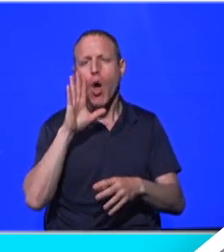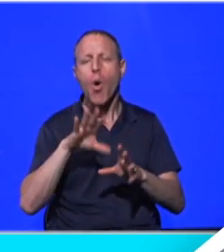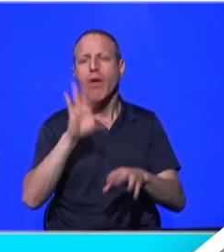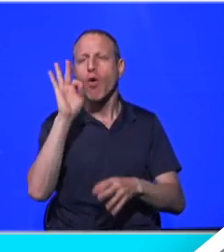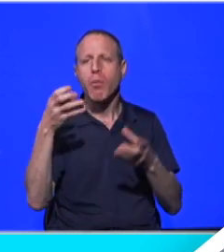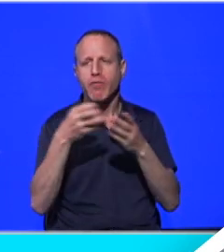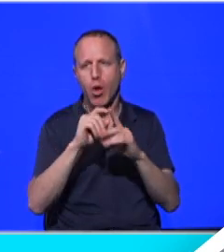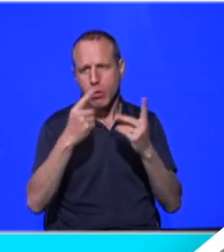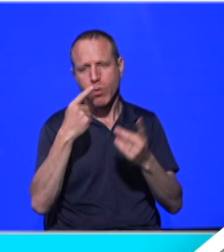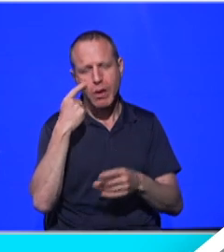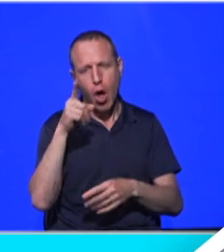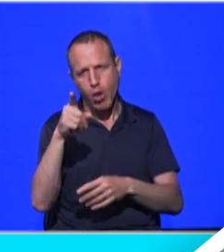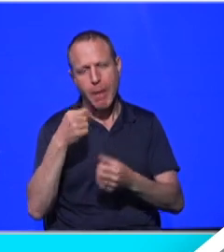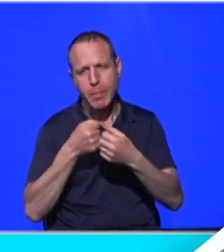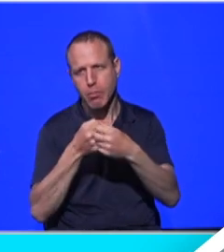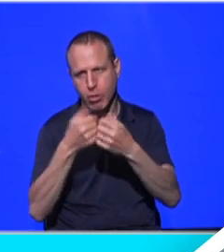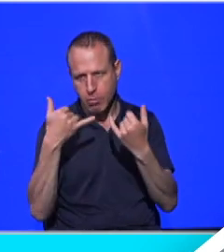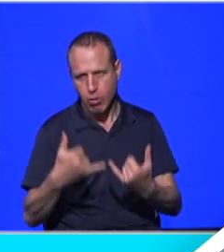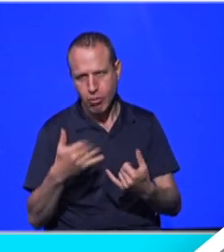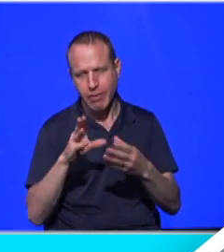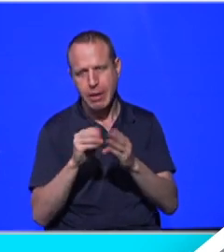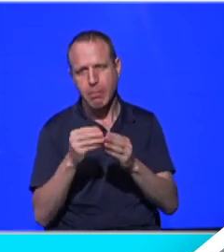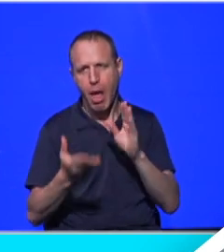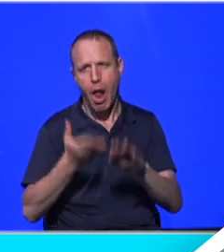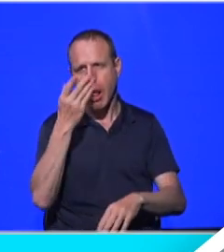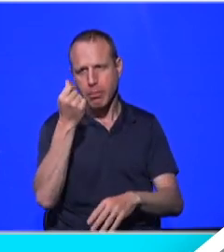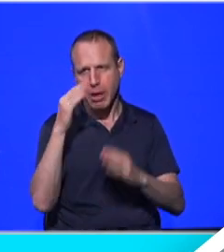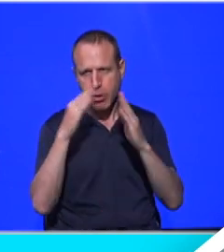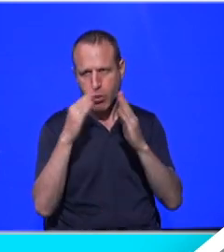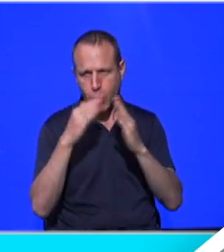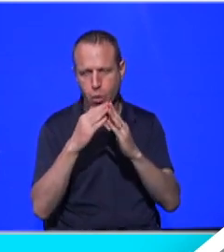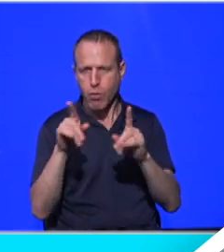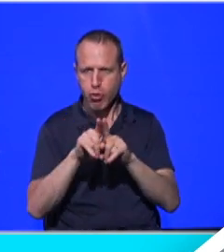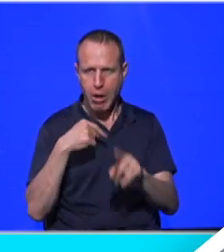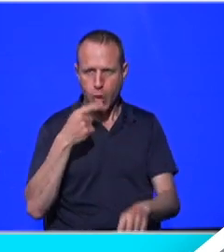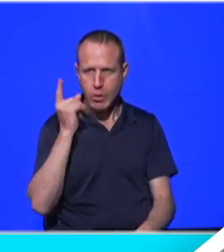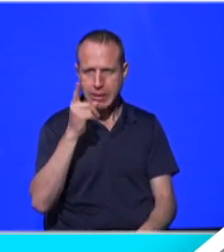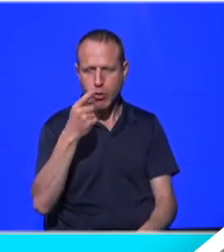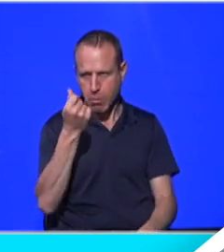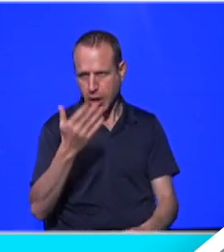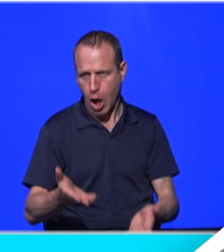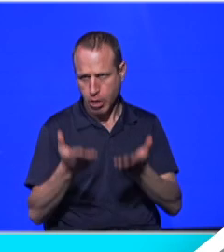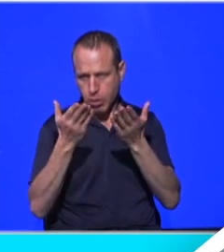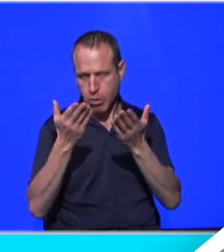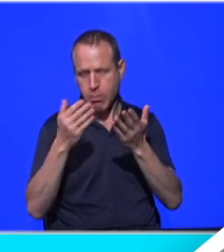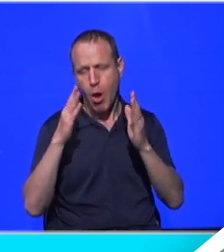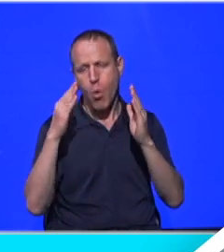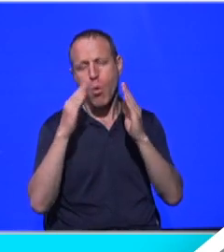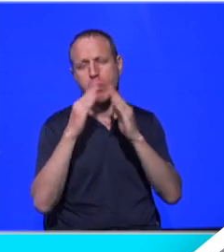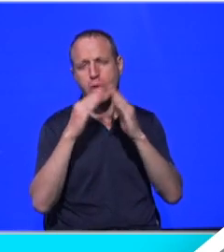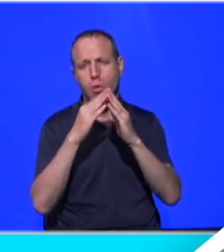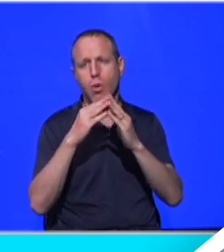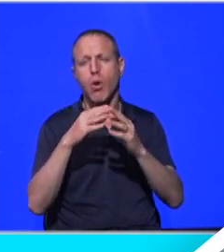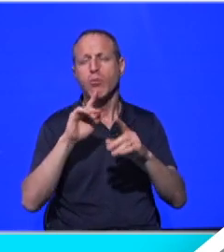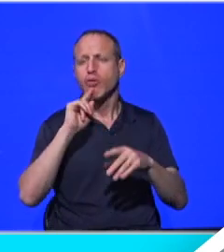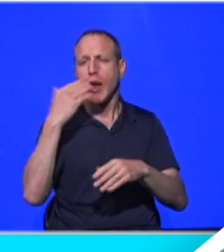אחרות, נראה אותם מתמודדים כרגע עם עליית מחירי הדיור. כן. עכשיו, כפי שהזהרנו, מחירי הדיור עלו בשנה האחרונה